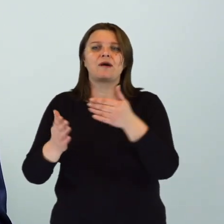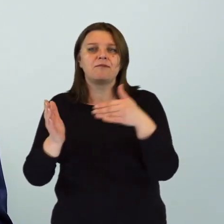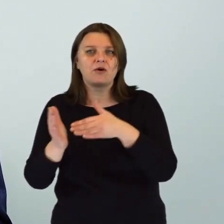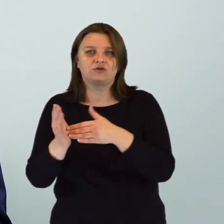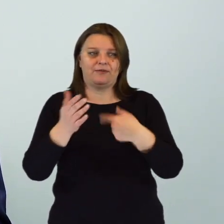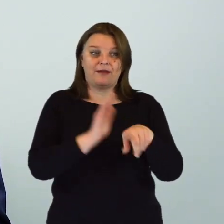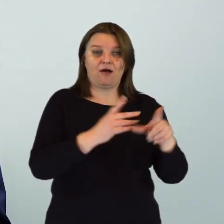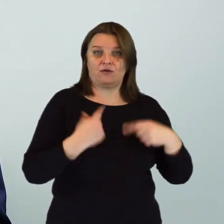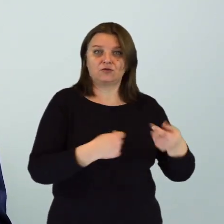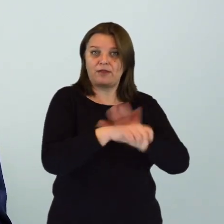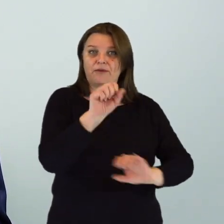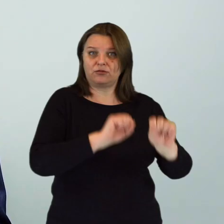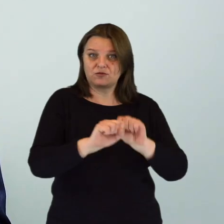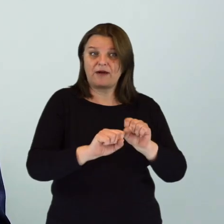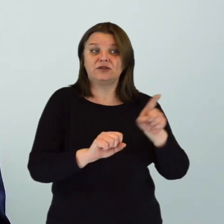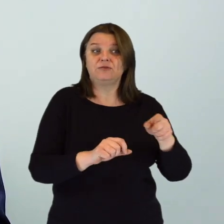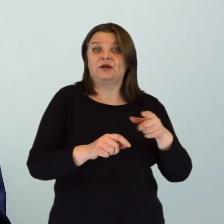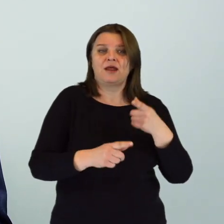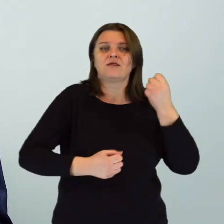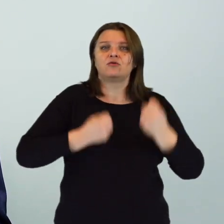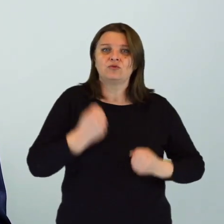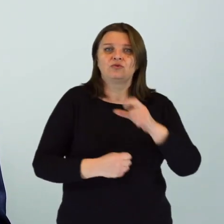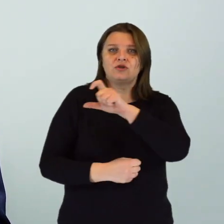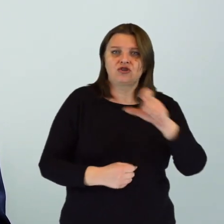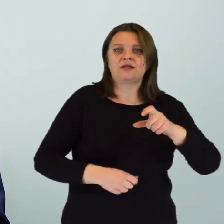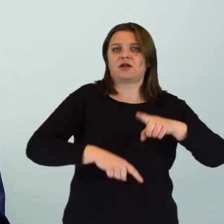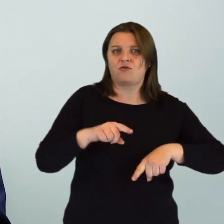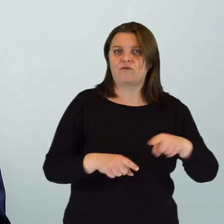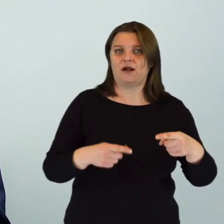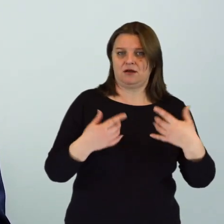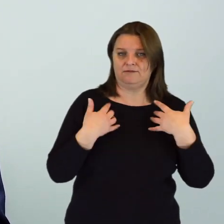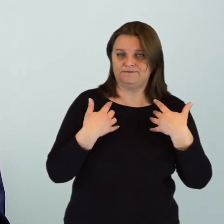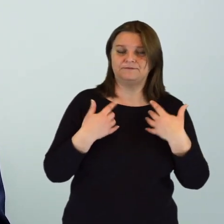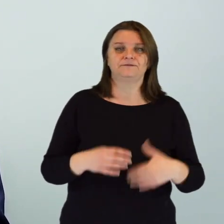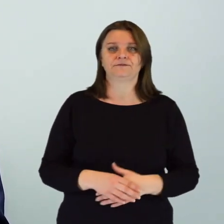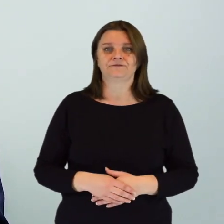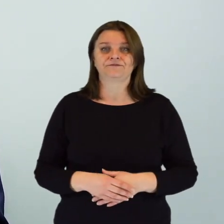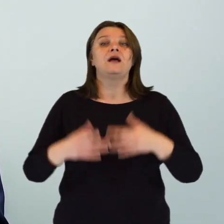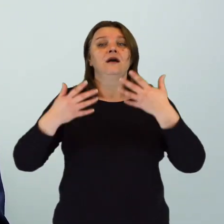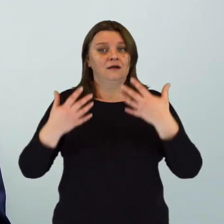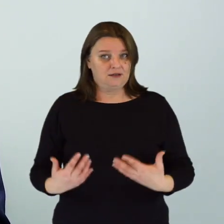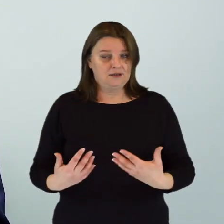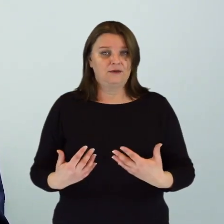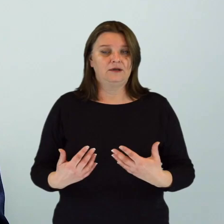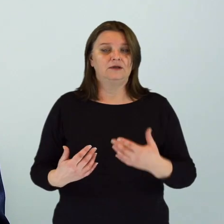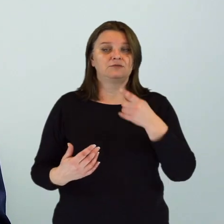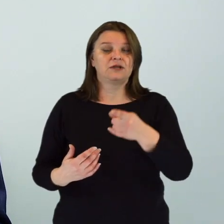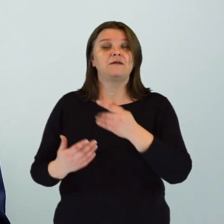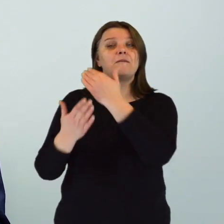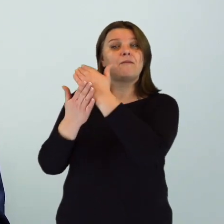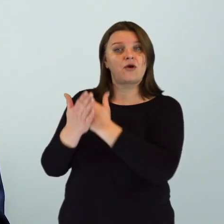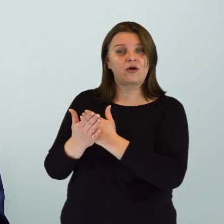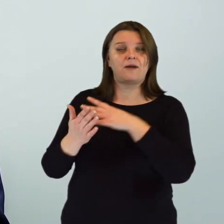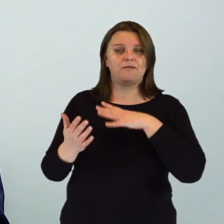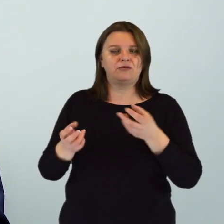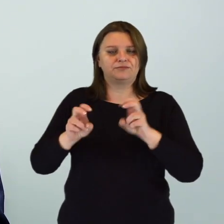usługi niezbędne dla osób niepełnosprawnych, żeby mogli w tym trudnym czasie normalnie funkcjonować. Chcemy,